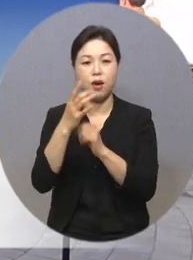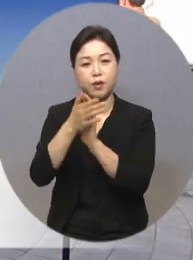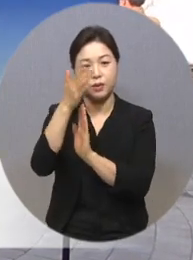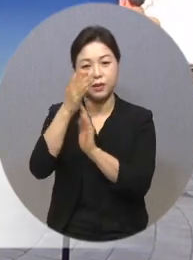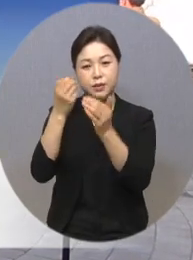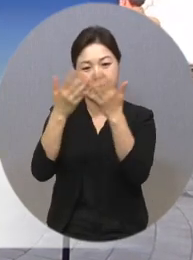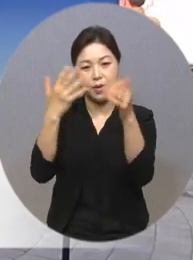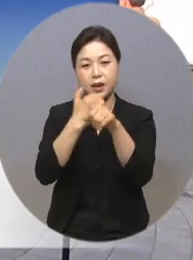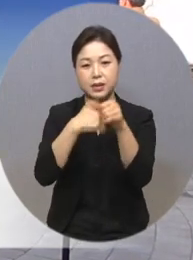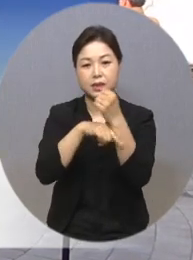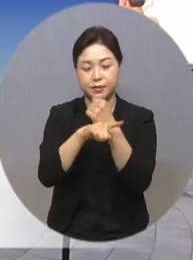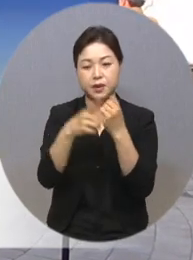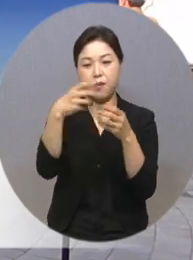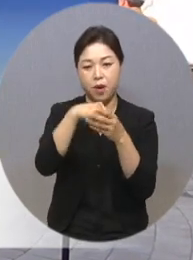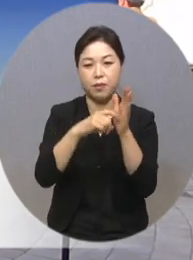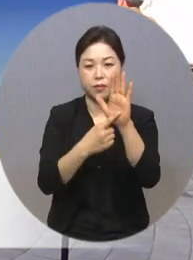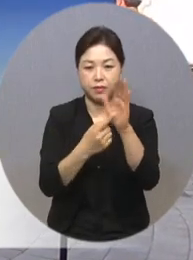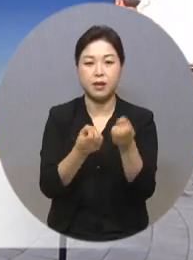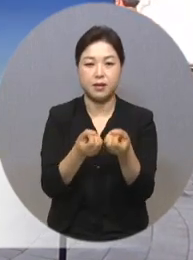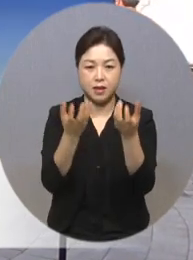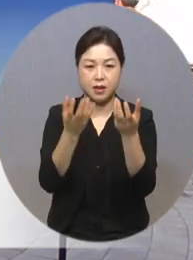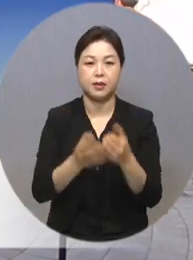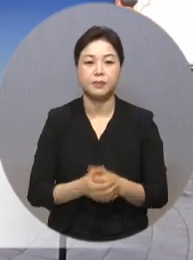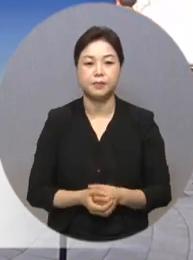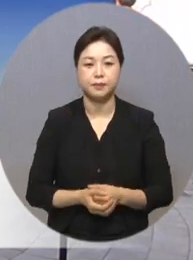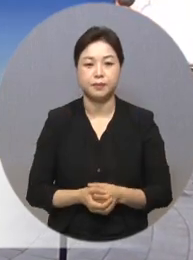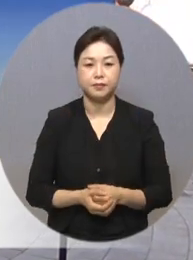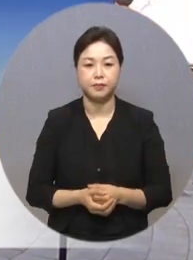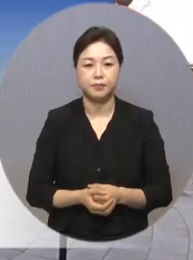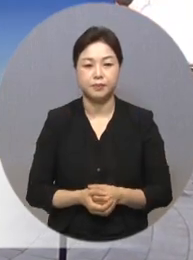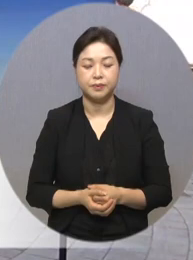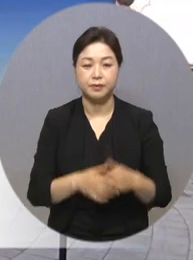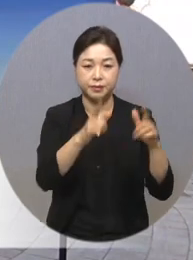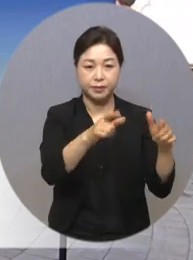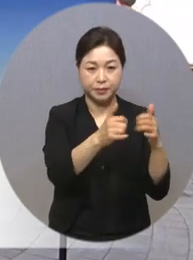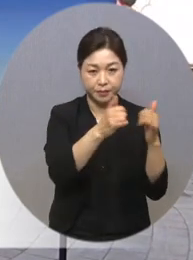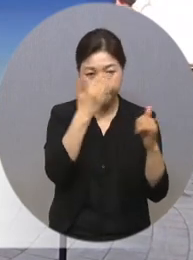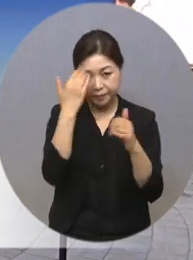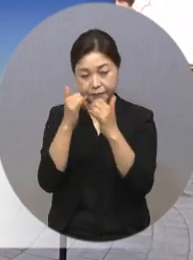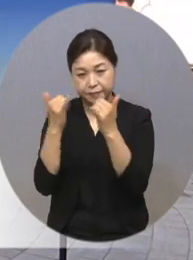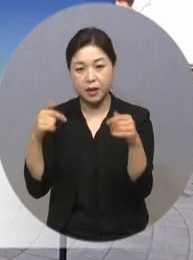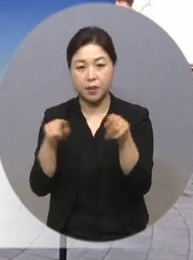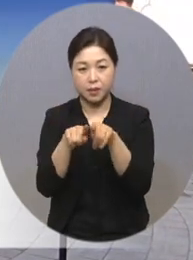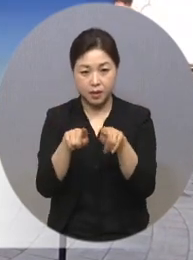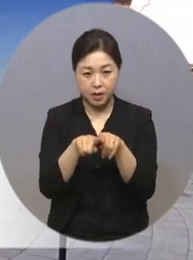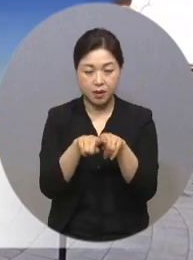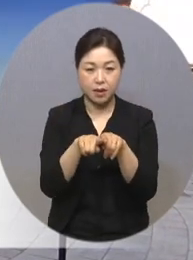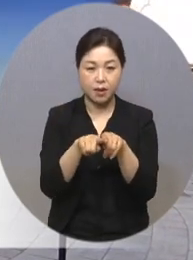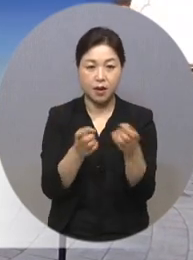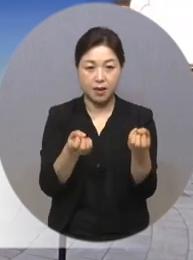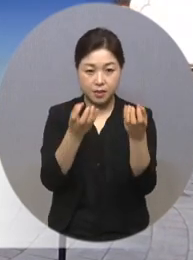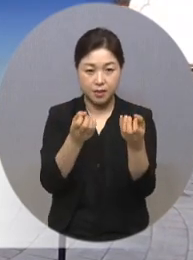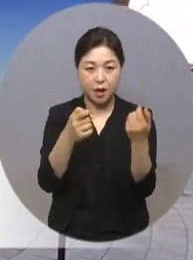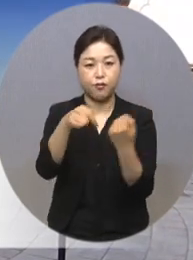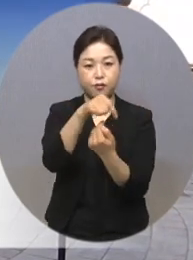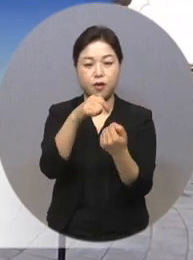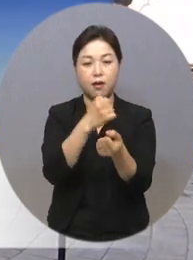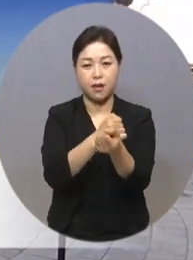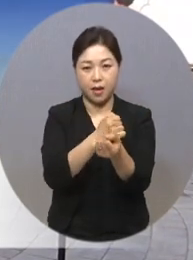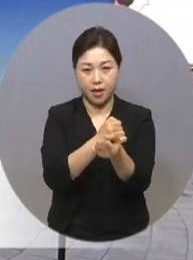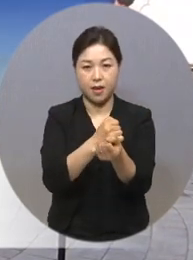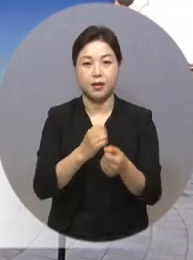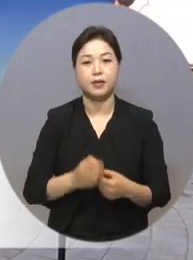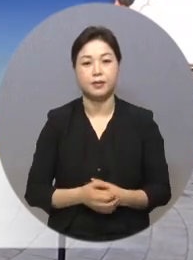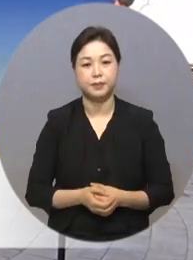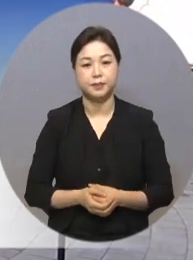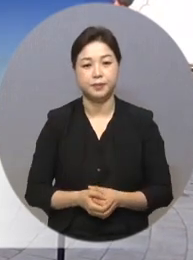담아서 행사를 좀 준비하게 되었습니다. 이제 주민들과 청년들이 함께 행사를 운영하는 거라고 이해해